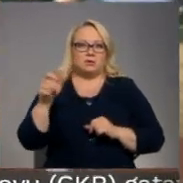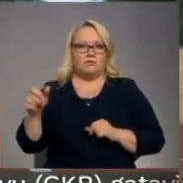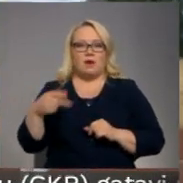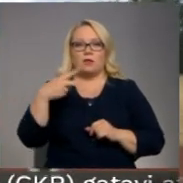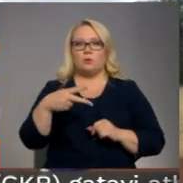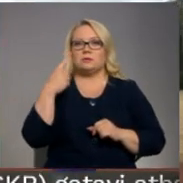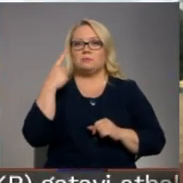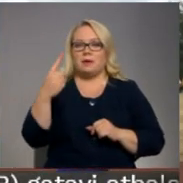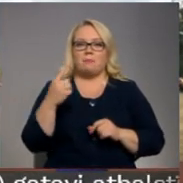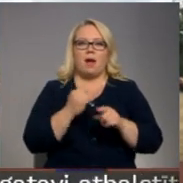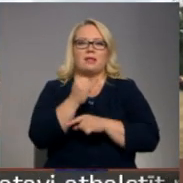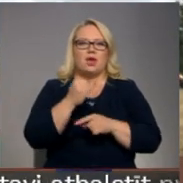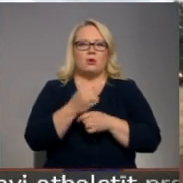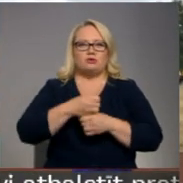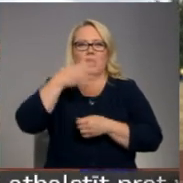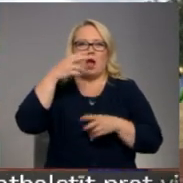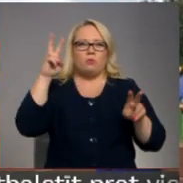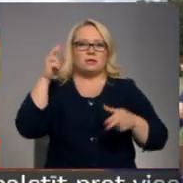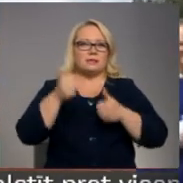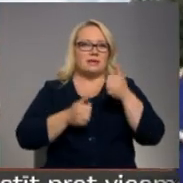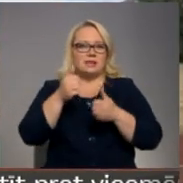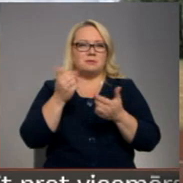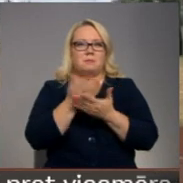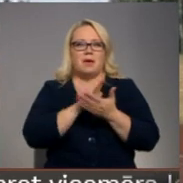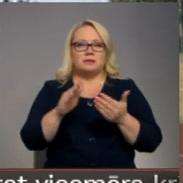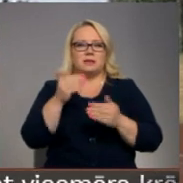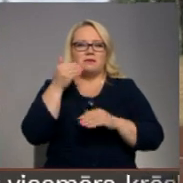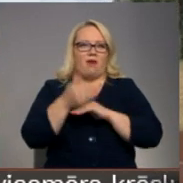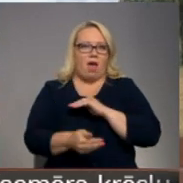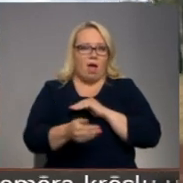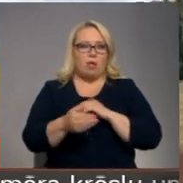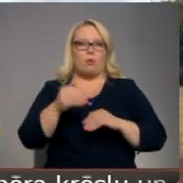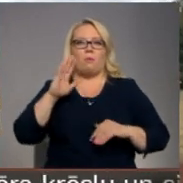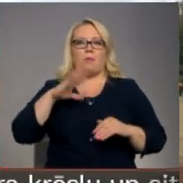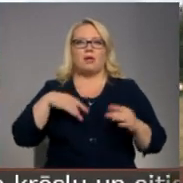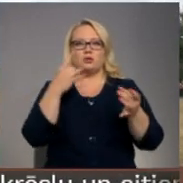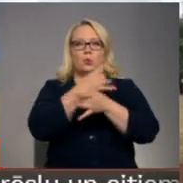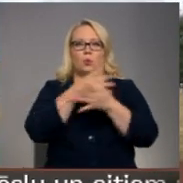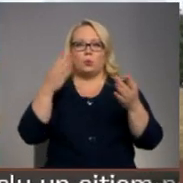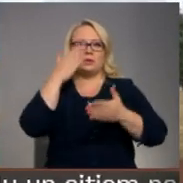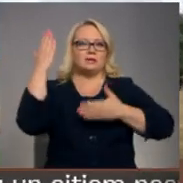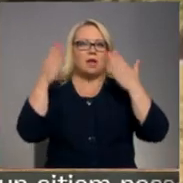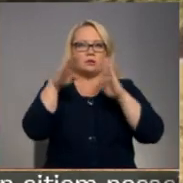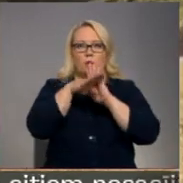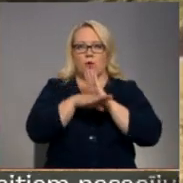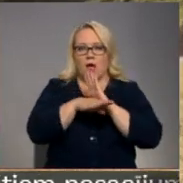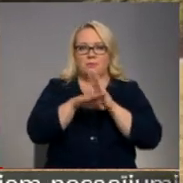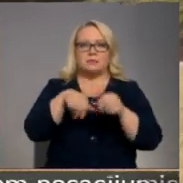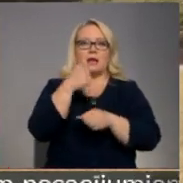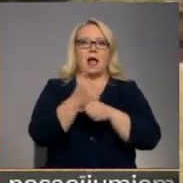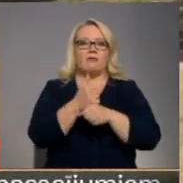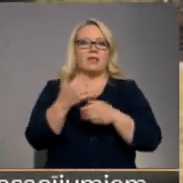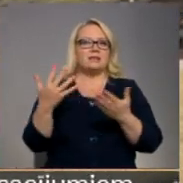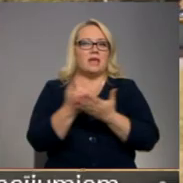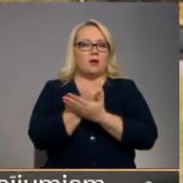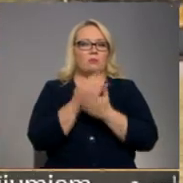21. Klejojošā kausa sacensības Priekulē noslēgsies vēlā vakara stundā pēc kultūras un izklaides programmas. Galvenais